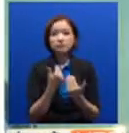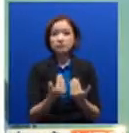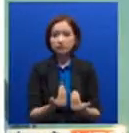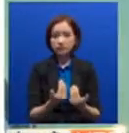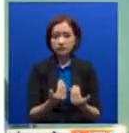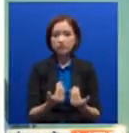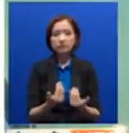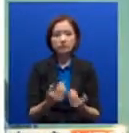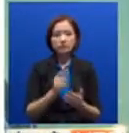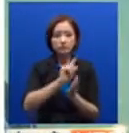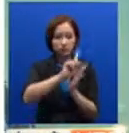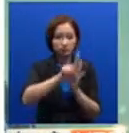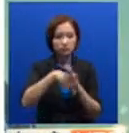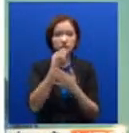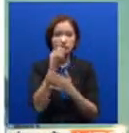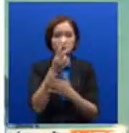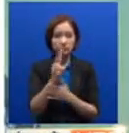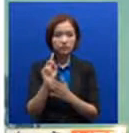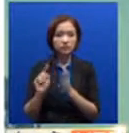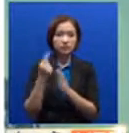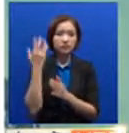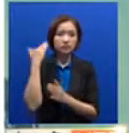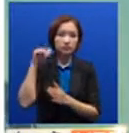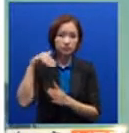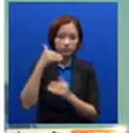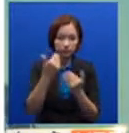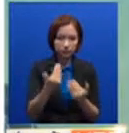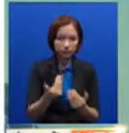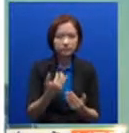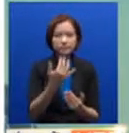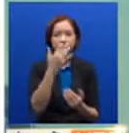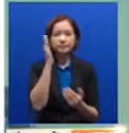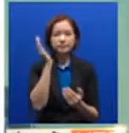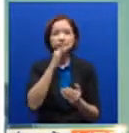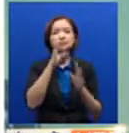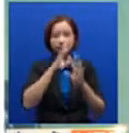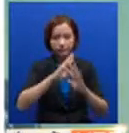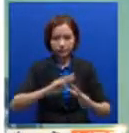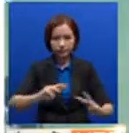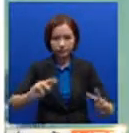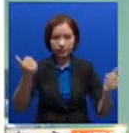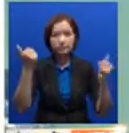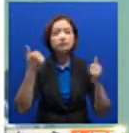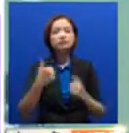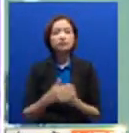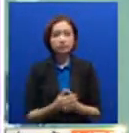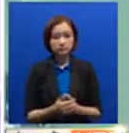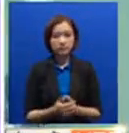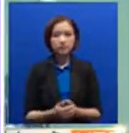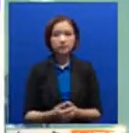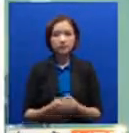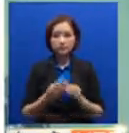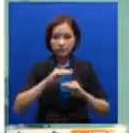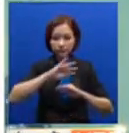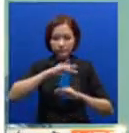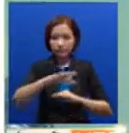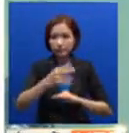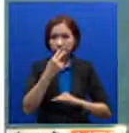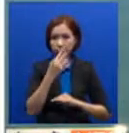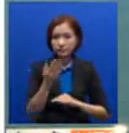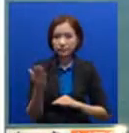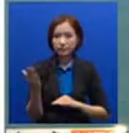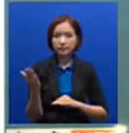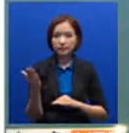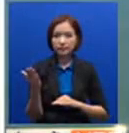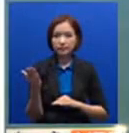วันนี้หรือว่า 12ชั่วโมงนะตั้งแต่เมื่อวานนี้กลิ่นทั้งหมดก็จะหายไปโดยคราบน้ำมันน่าซึ่งที่คุณผู้ชมเห็นอยู่นะคะ